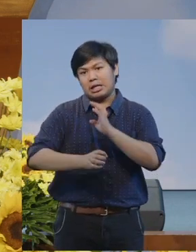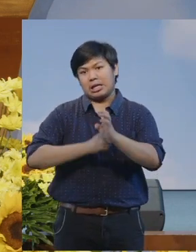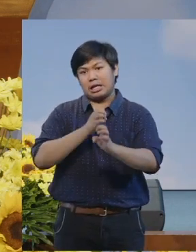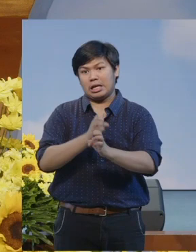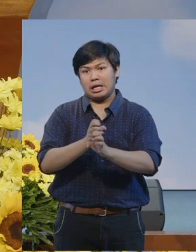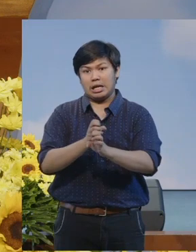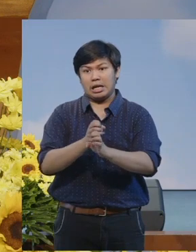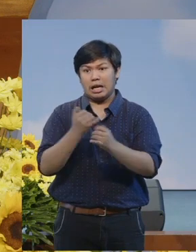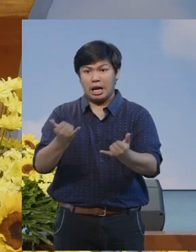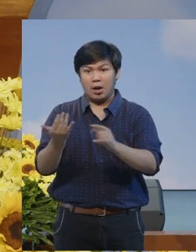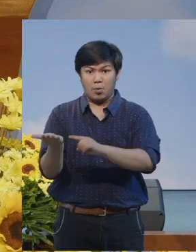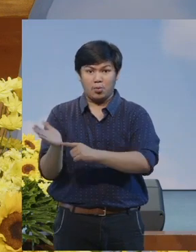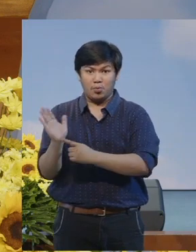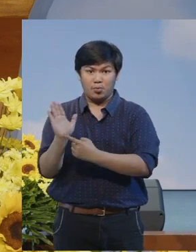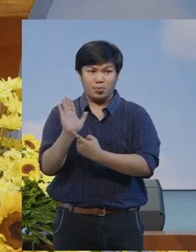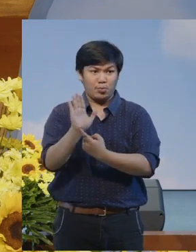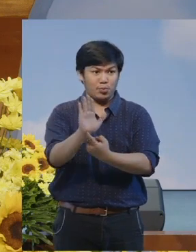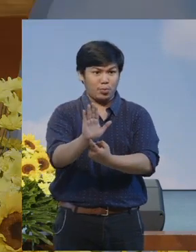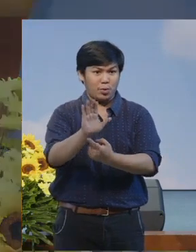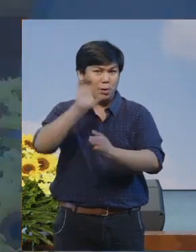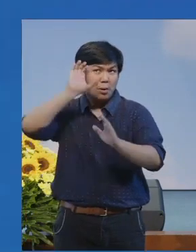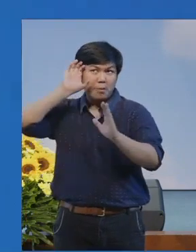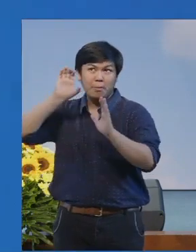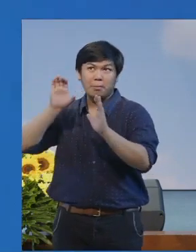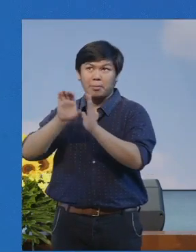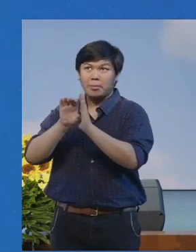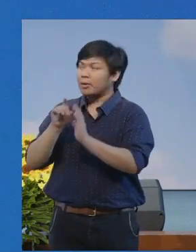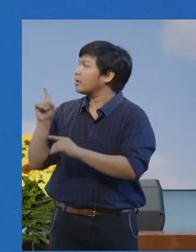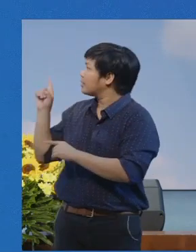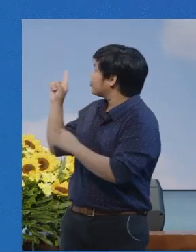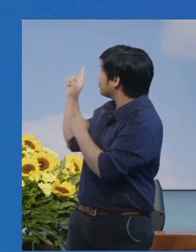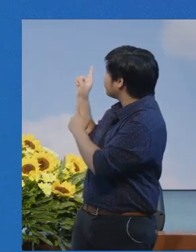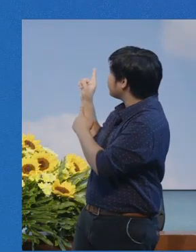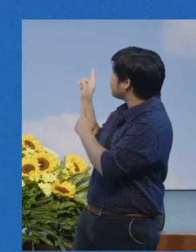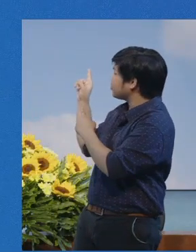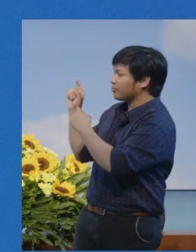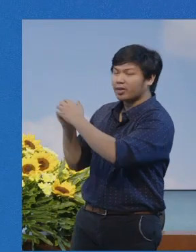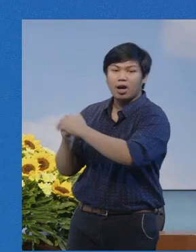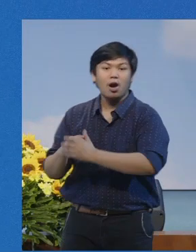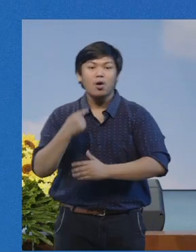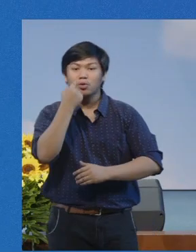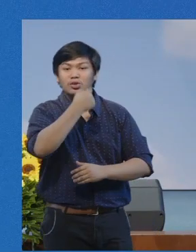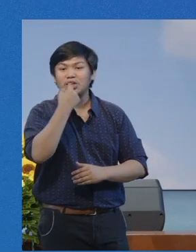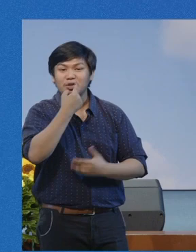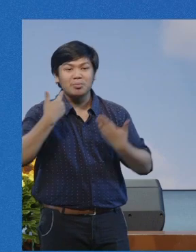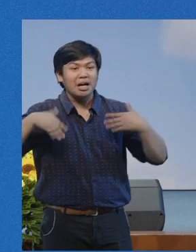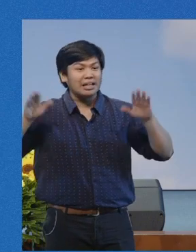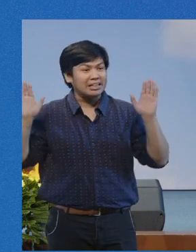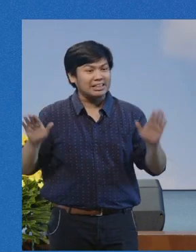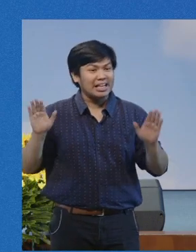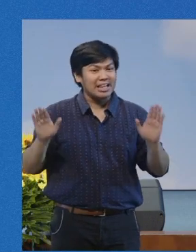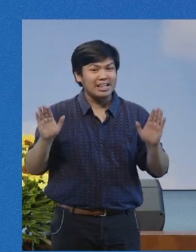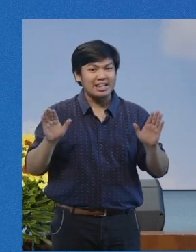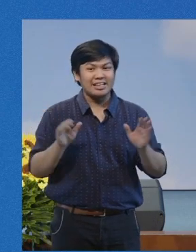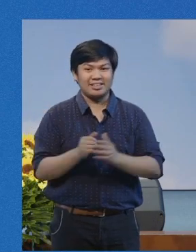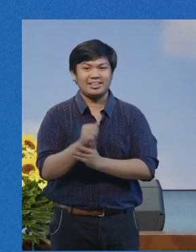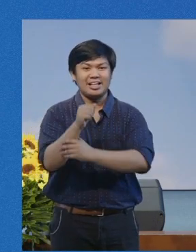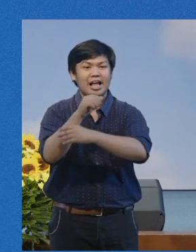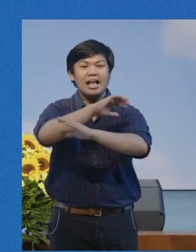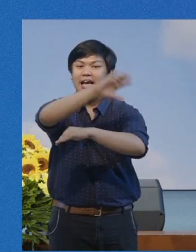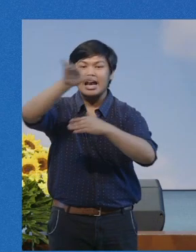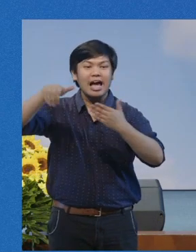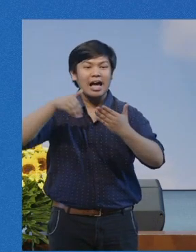akong slide na isang diagram ng mga anghel. So sa lahat ng mga